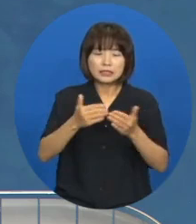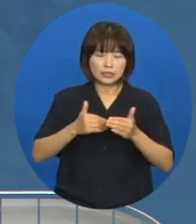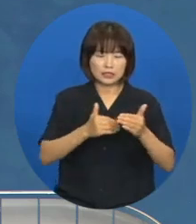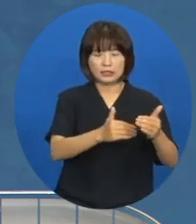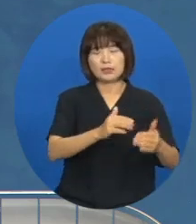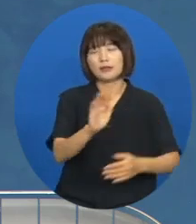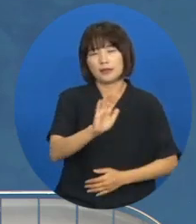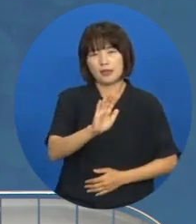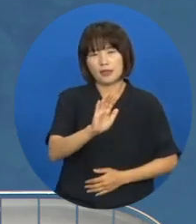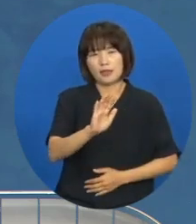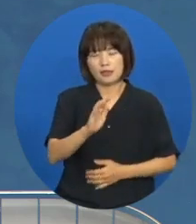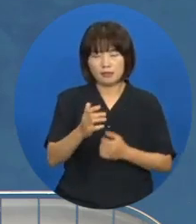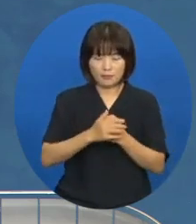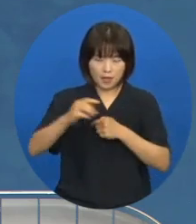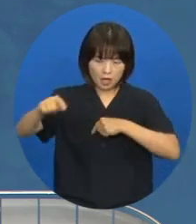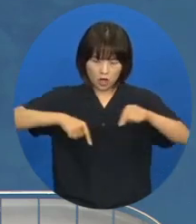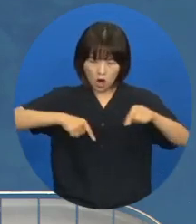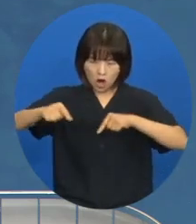정치가 없어요.